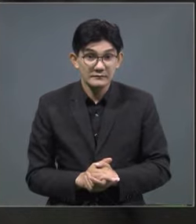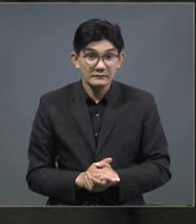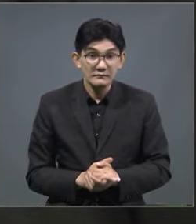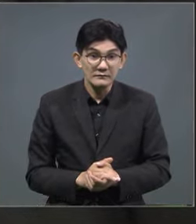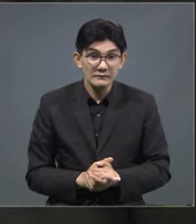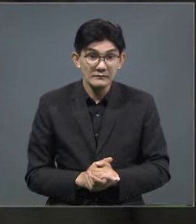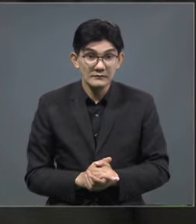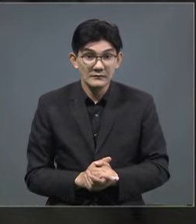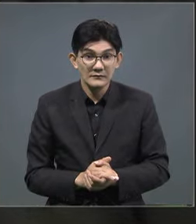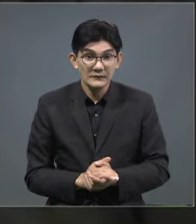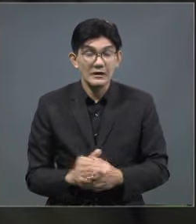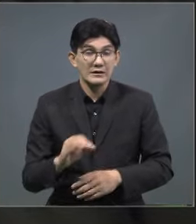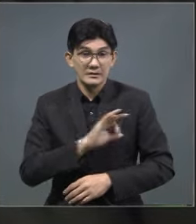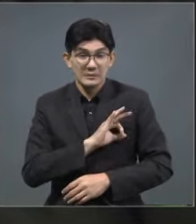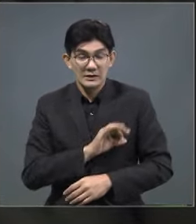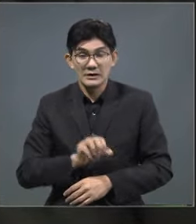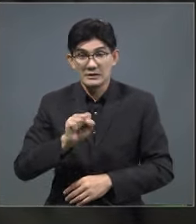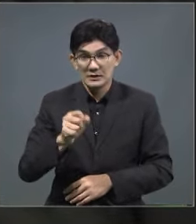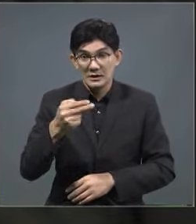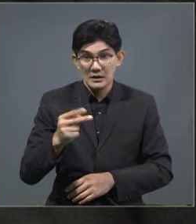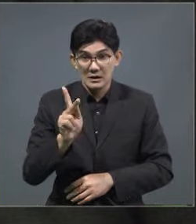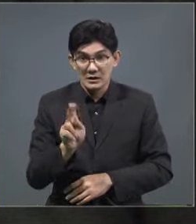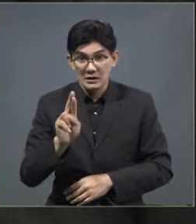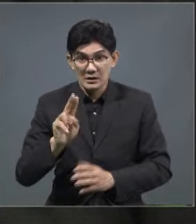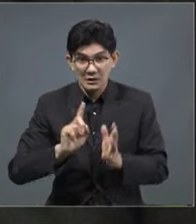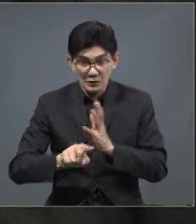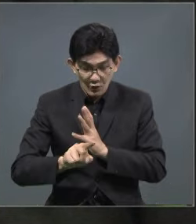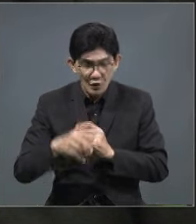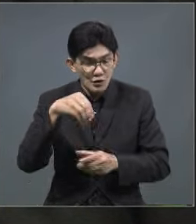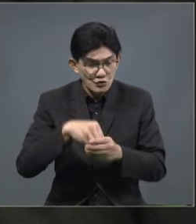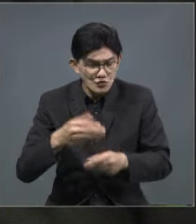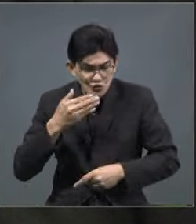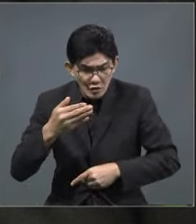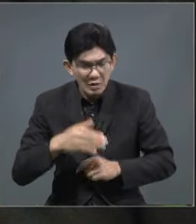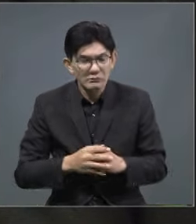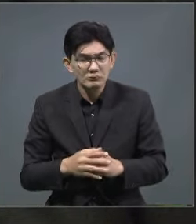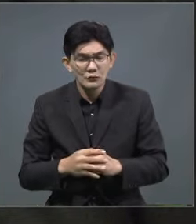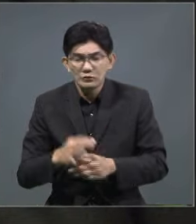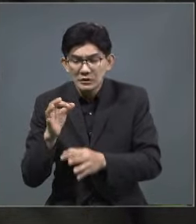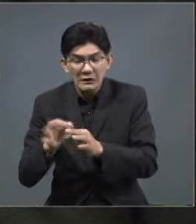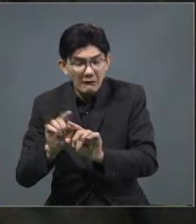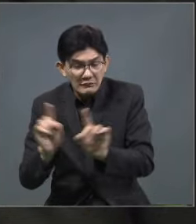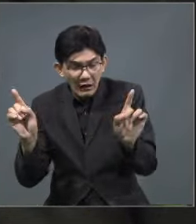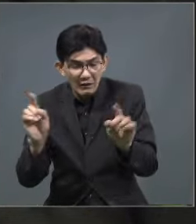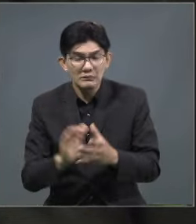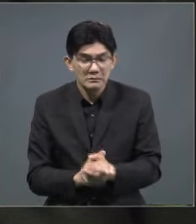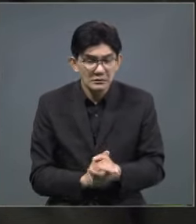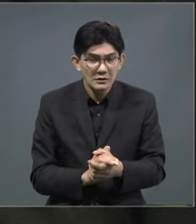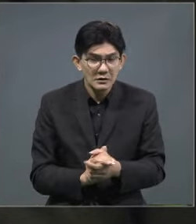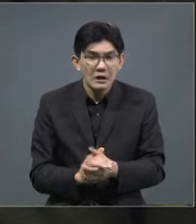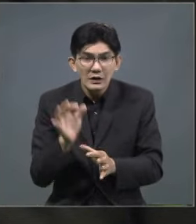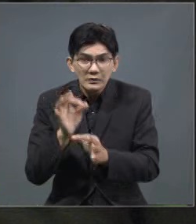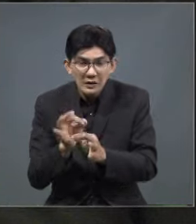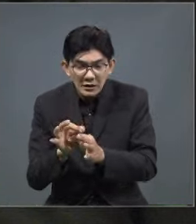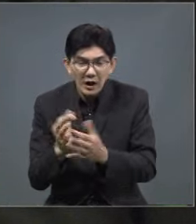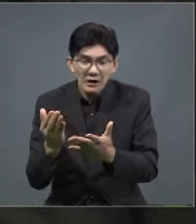เพราะว่าการเป็นสมาชิกสหกรณ์เป็นทั้งชีวิตไม่เหมือนกับสถาบันการเงินสถาบันการเงินเนี่ย